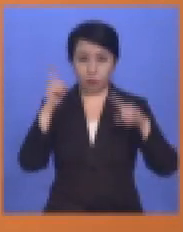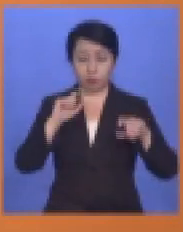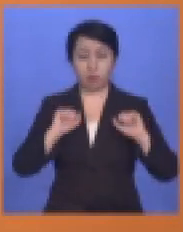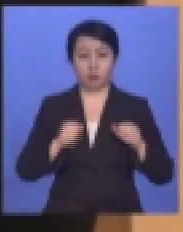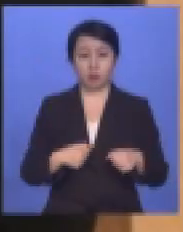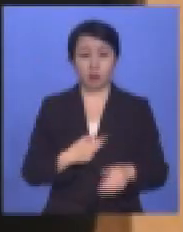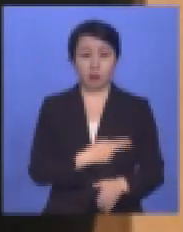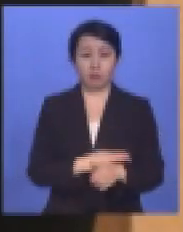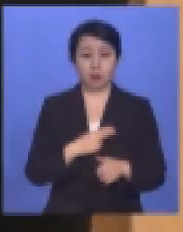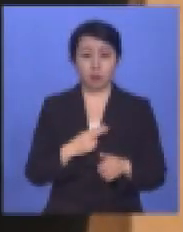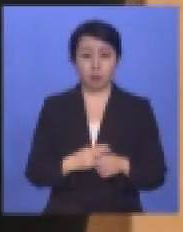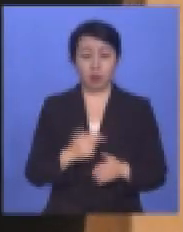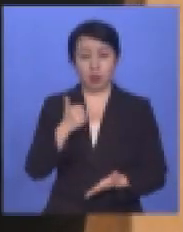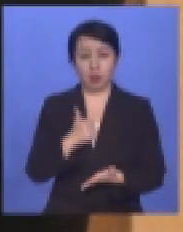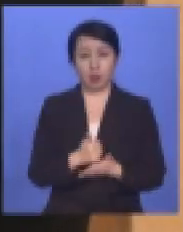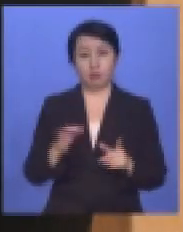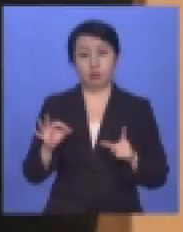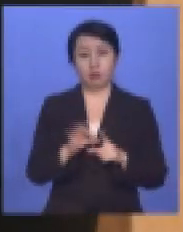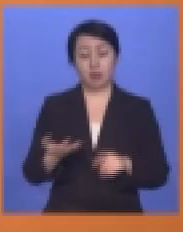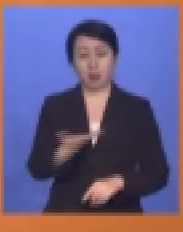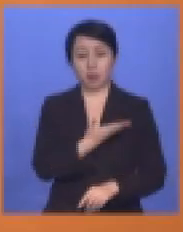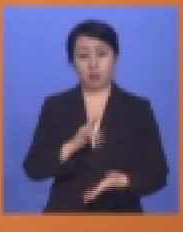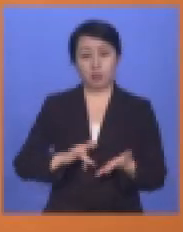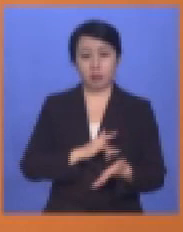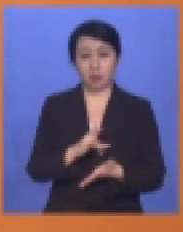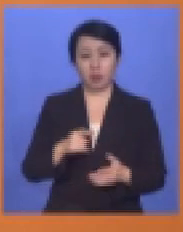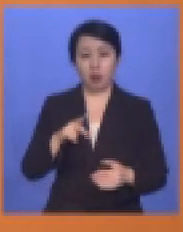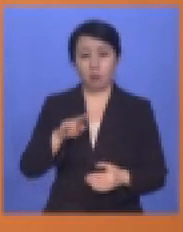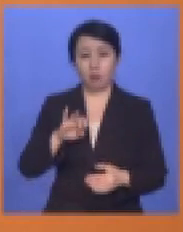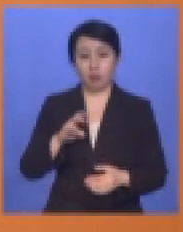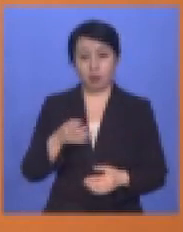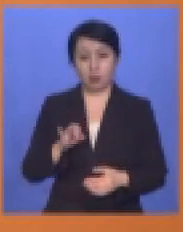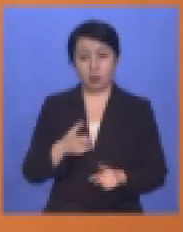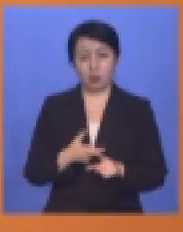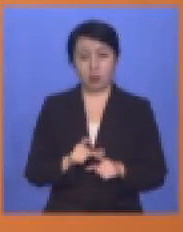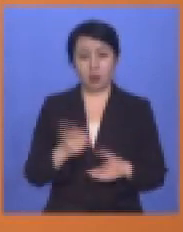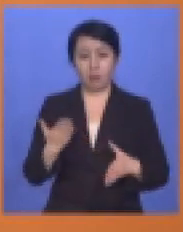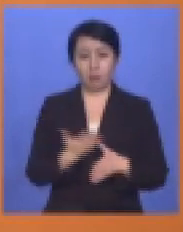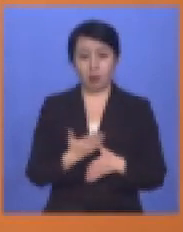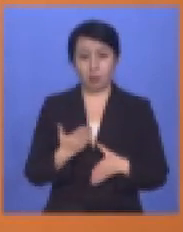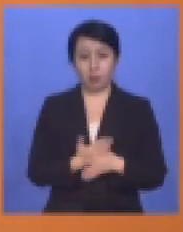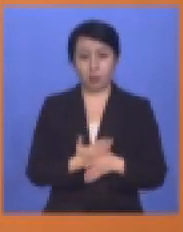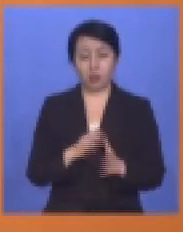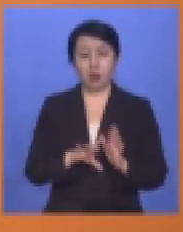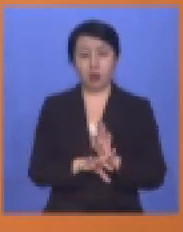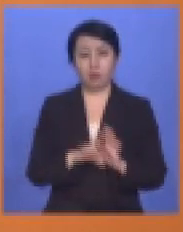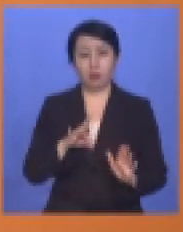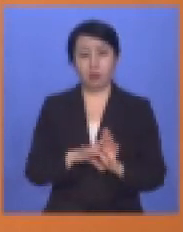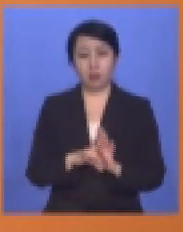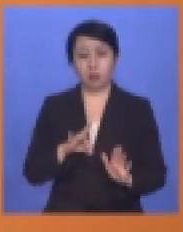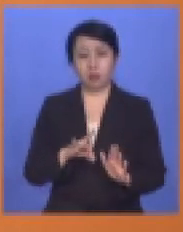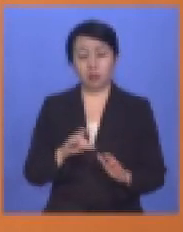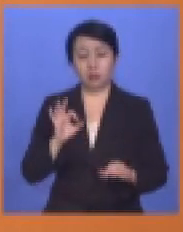способных воспитанников. Главная цель нашего центра профориентации – это помочь определиться